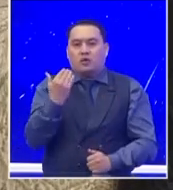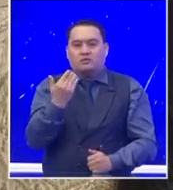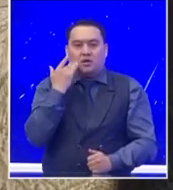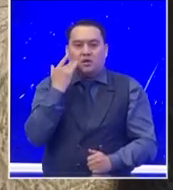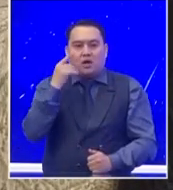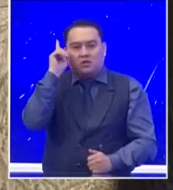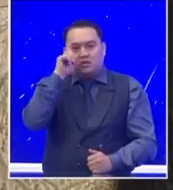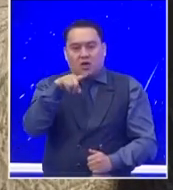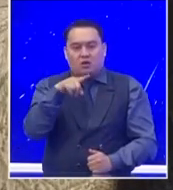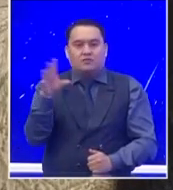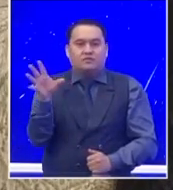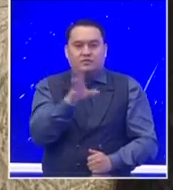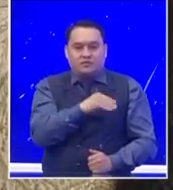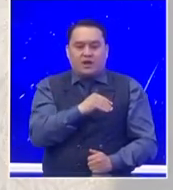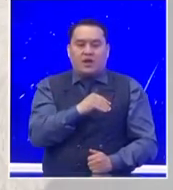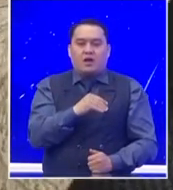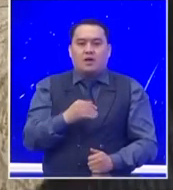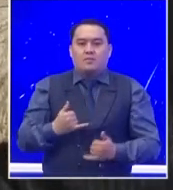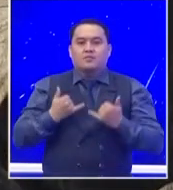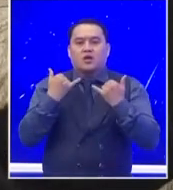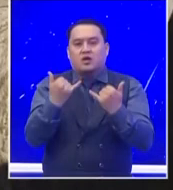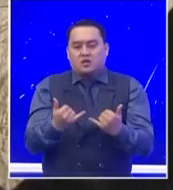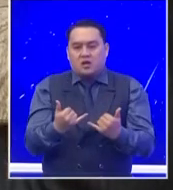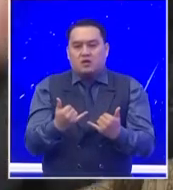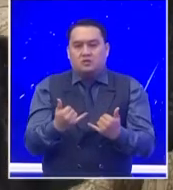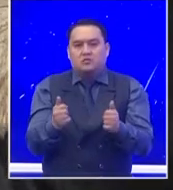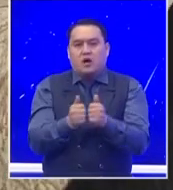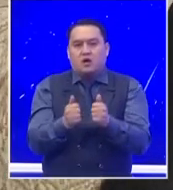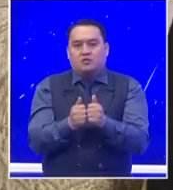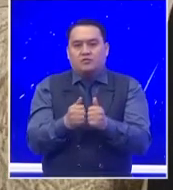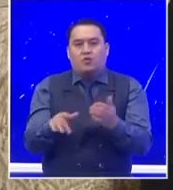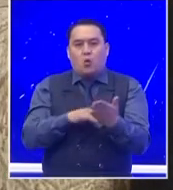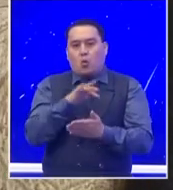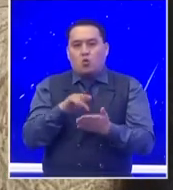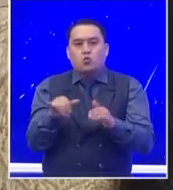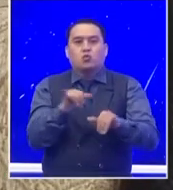ее знают, все благодарят ее. Хоть здесь, по соседству, хоть в городе,